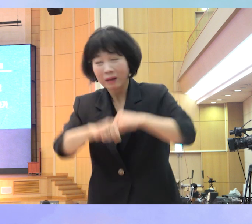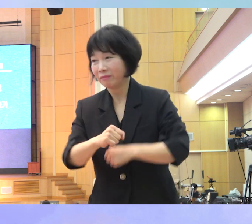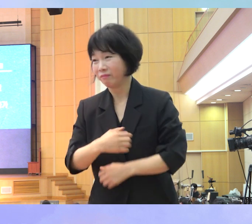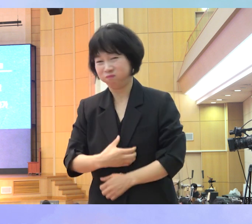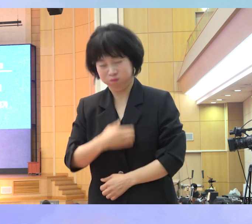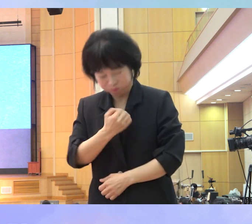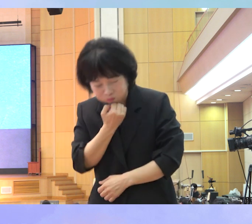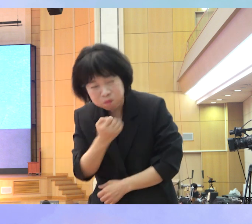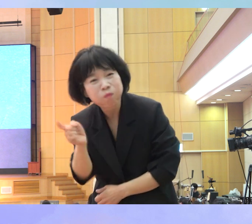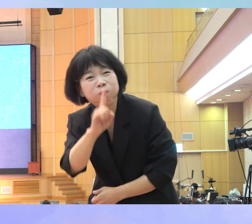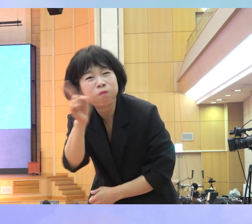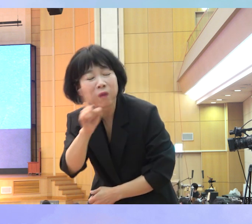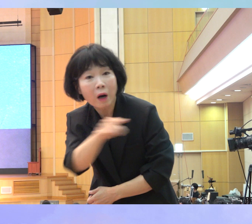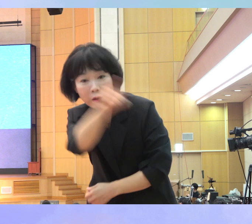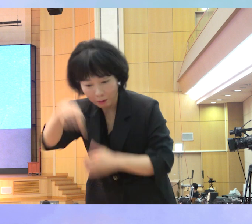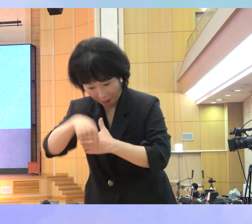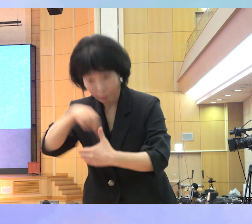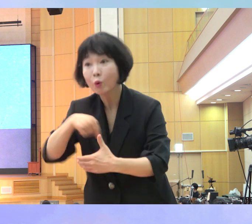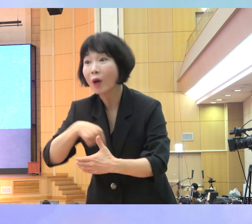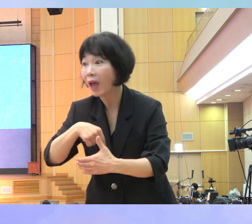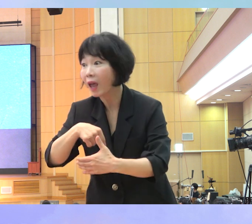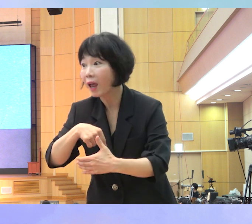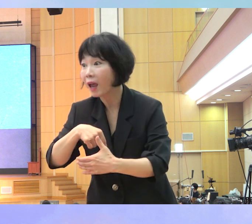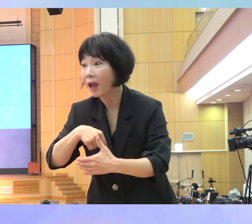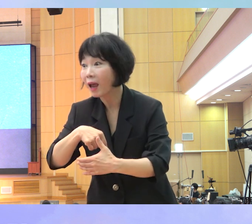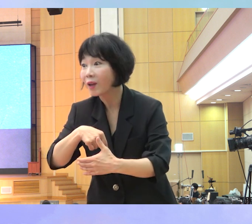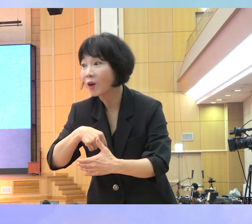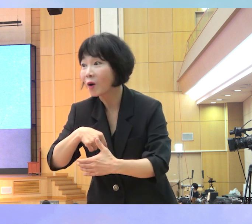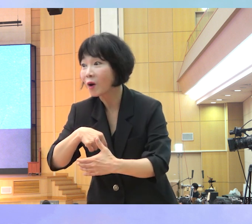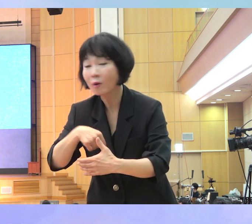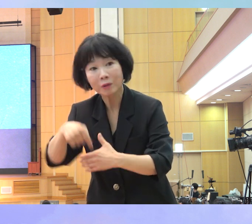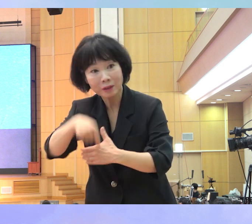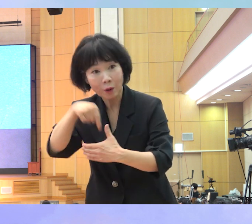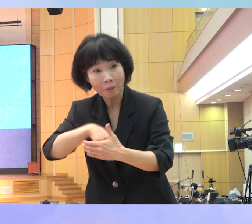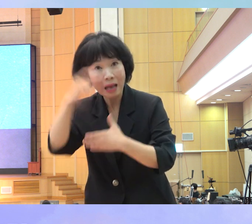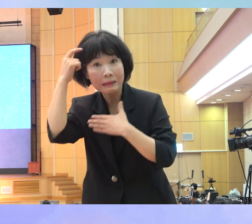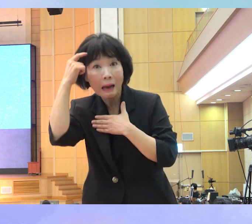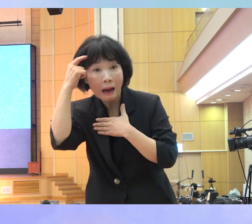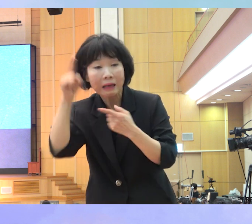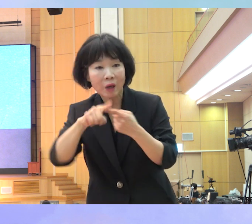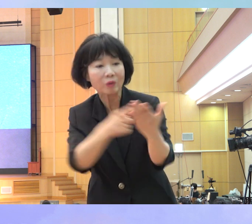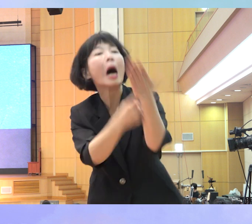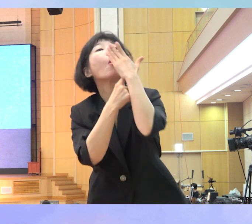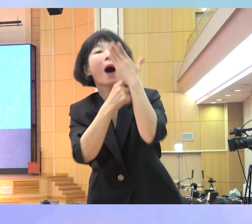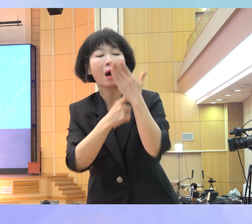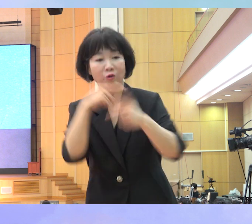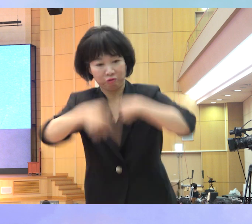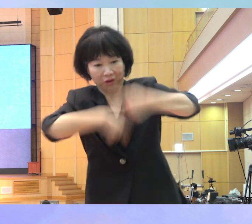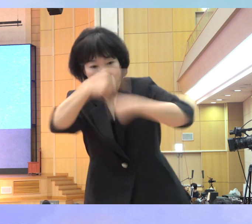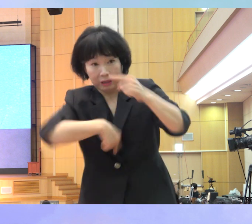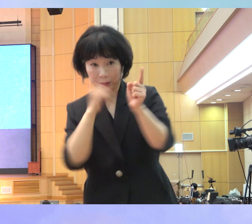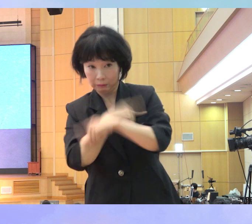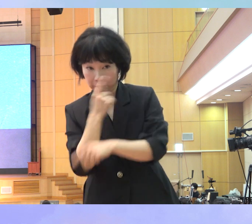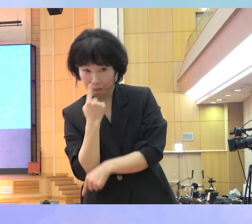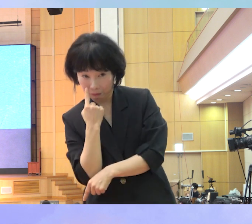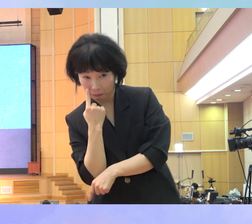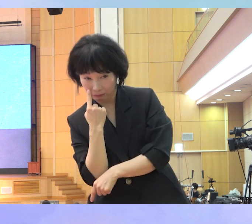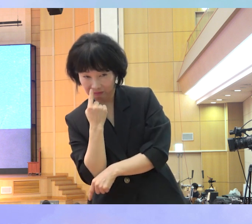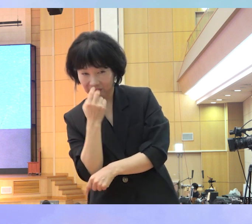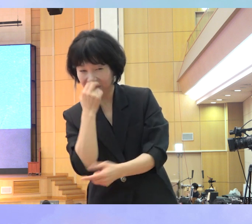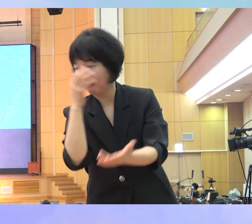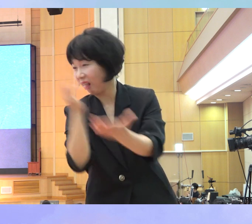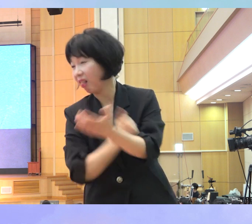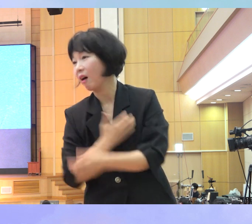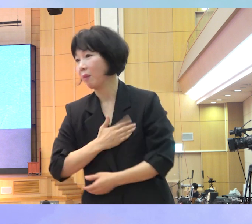그래서 여러분, 여러분의 마음이, 여러분의 생각이 어떠하냐에 따라서 그 말이 나오게 되어 있는데, 내